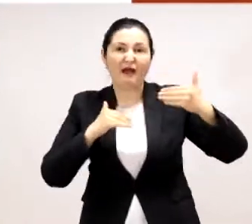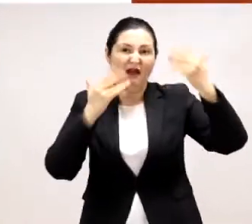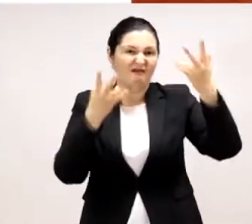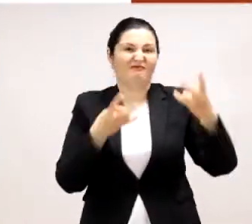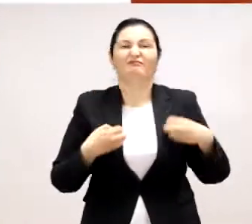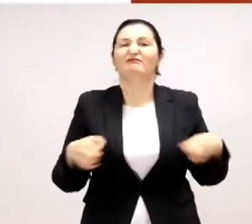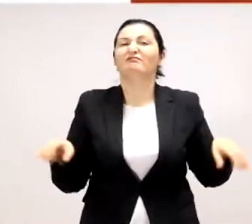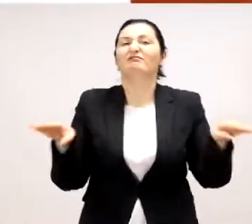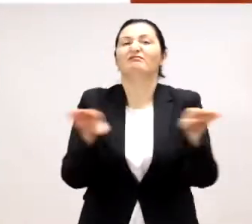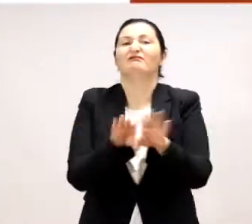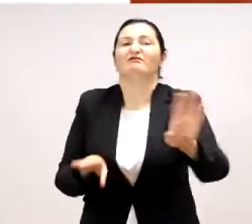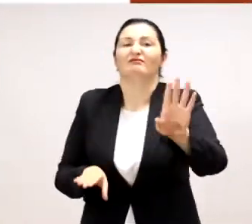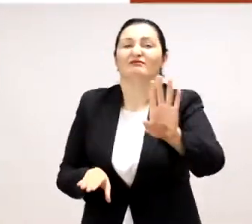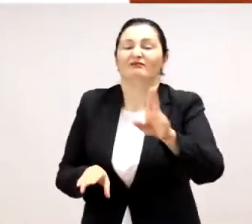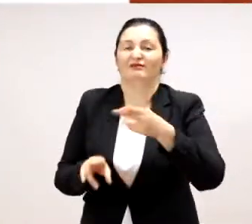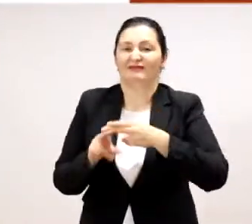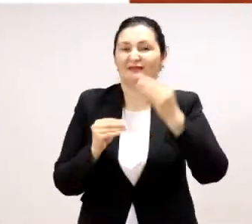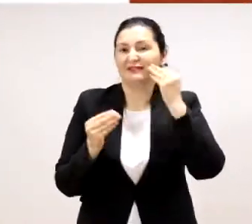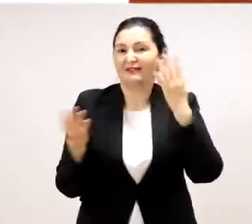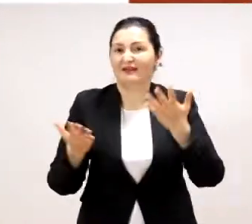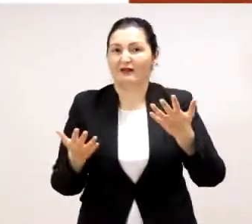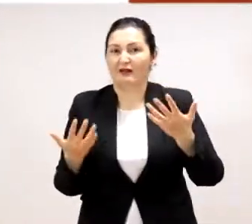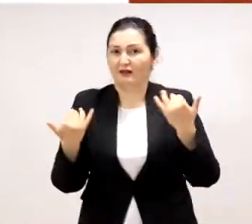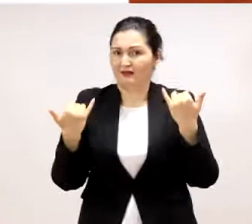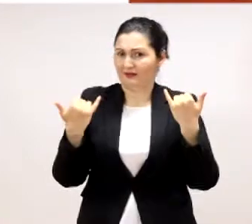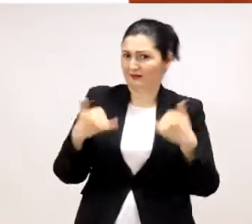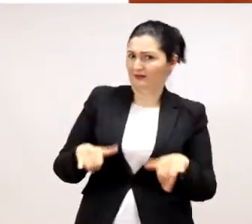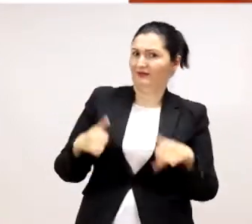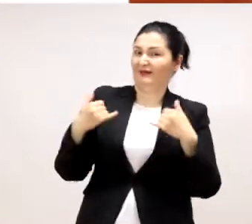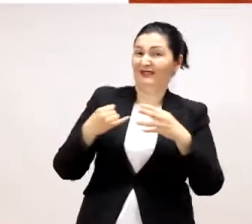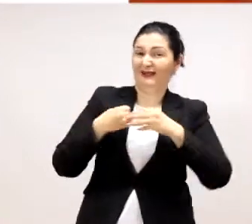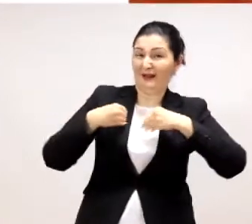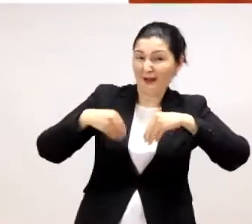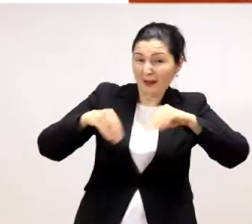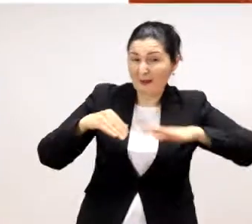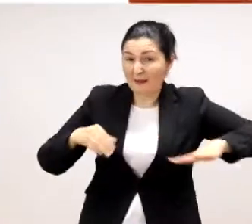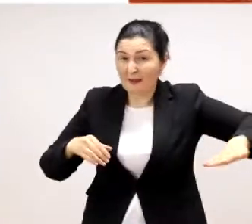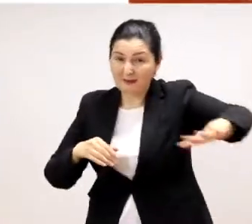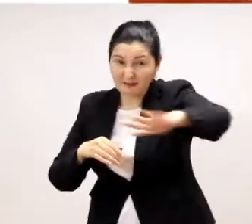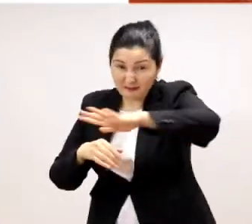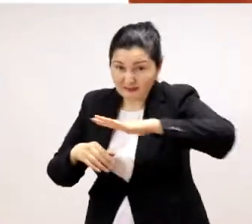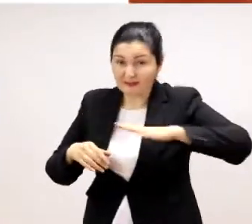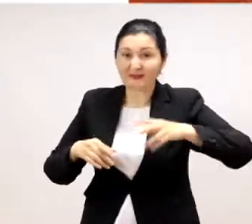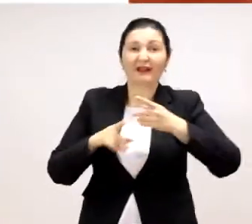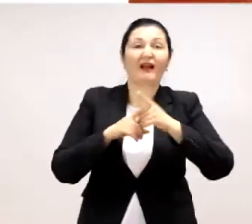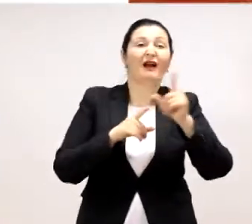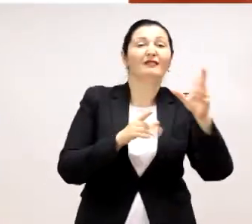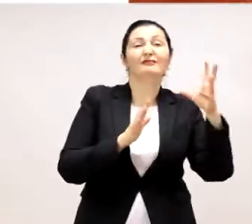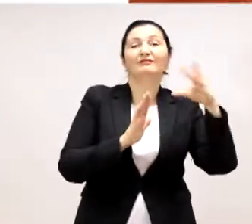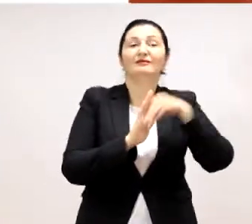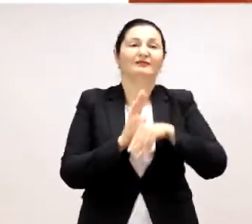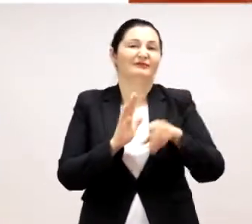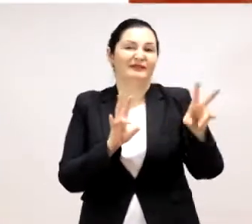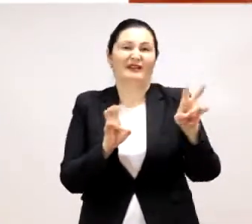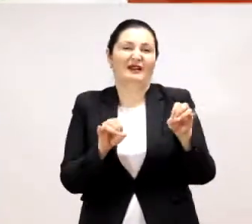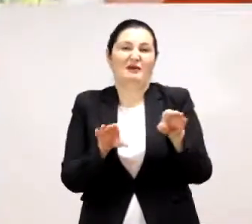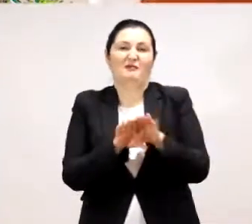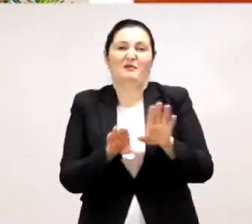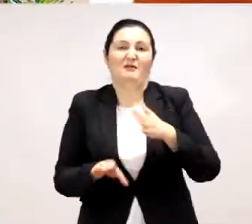من نیست. پس نامد صدبرگ. پولیز پولیزی صدبرگ هاست، بودن نرگیس ها